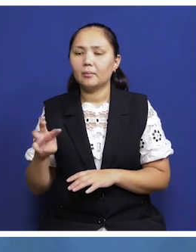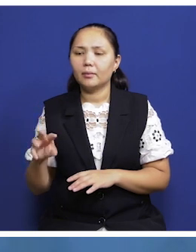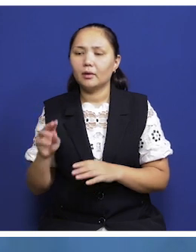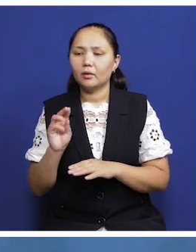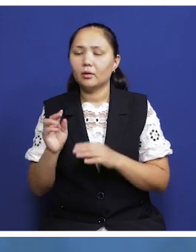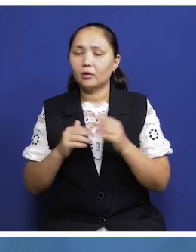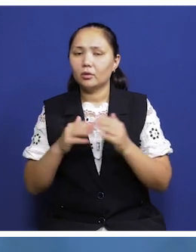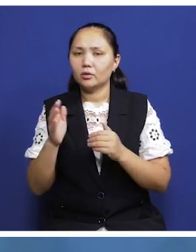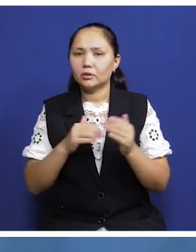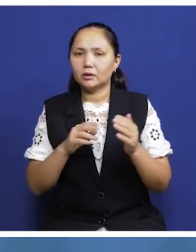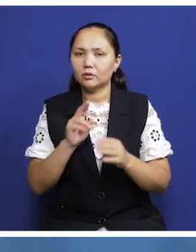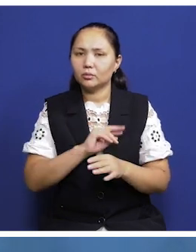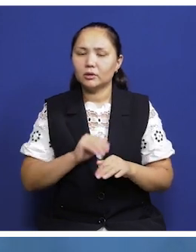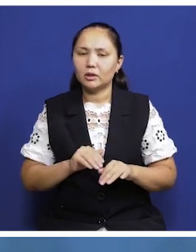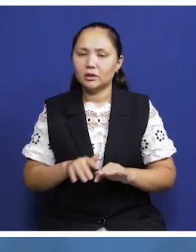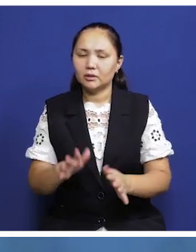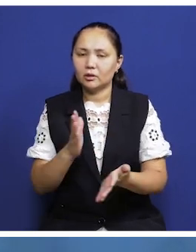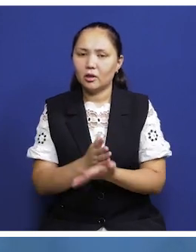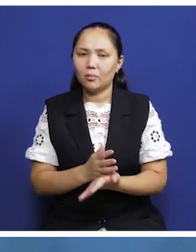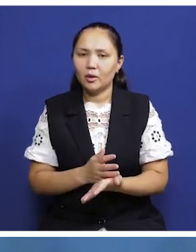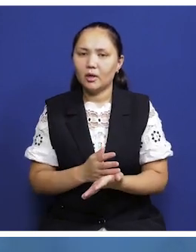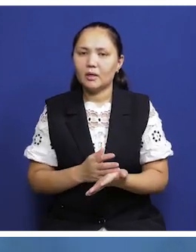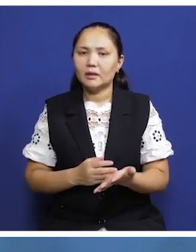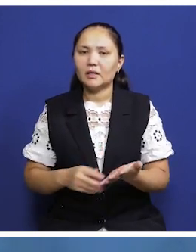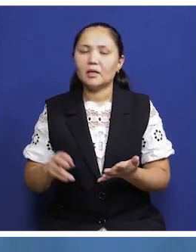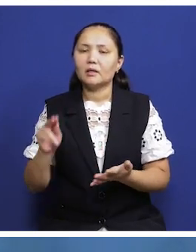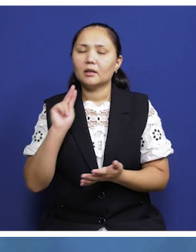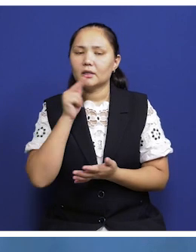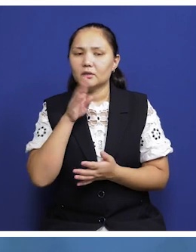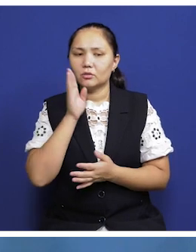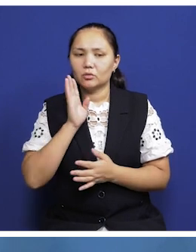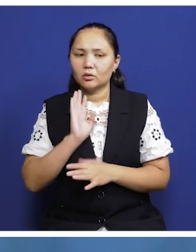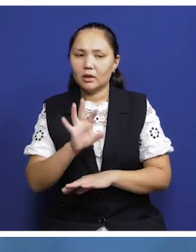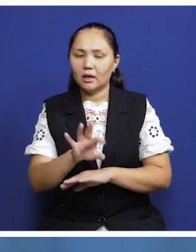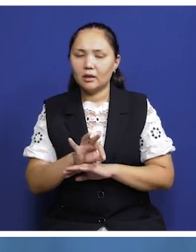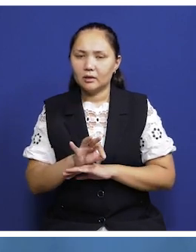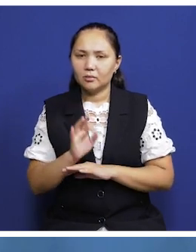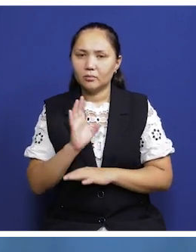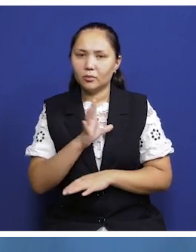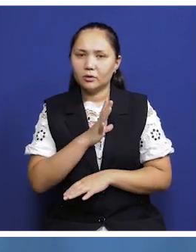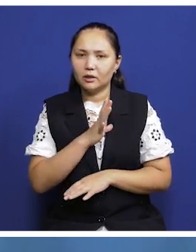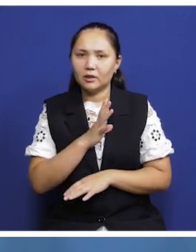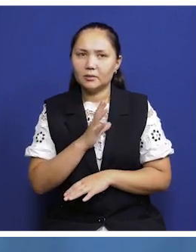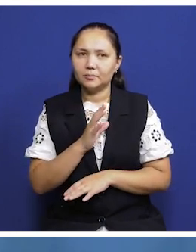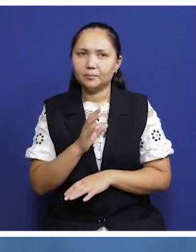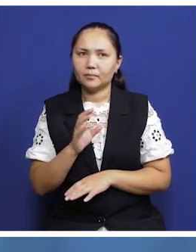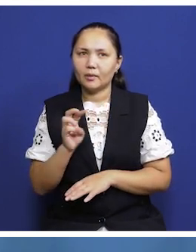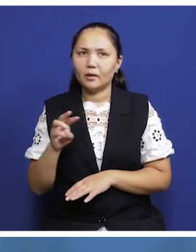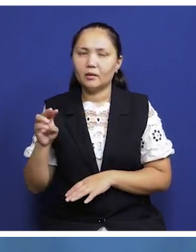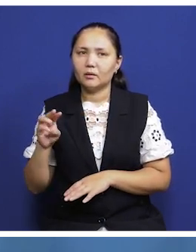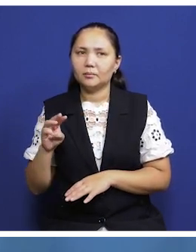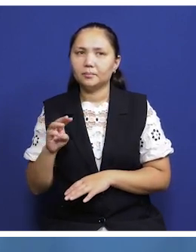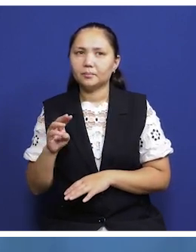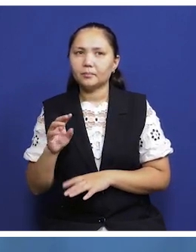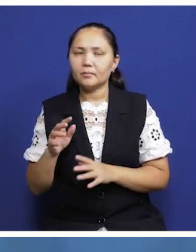Ол ертең күні аяқтаған кезде ол жерде орталықтандырылған сапалы сумен қамтамасыз етілетін болады. Жаңкөл, Қызакөл елді